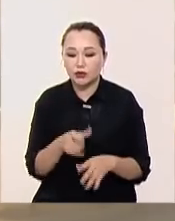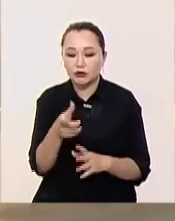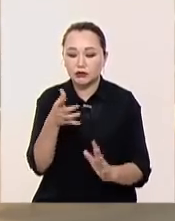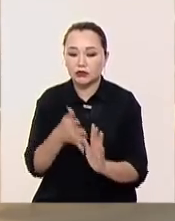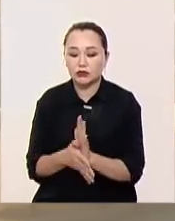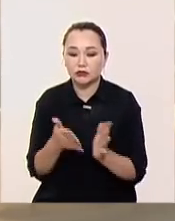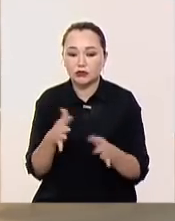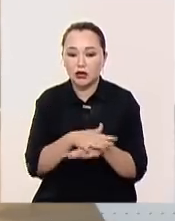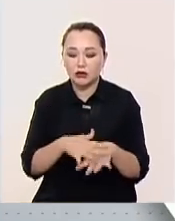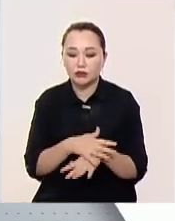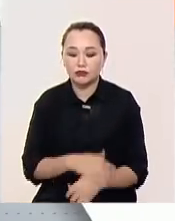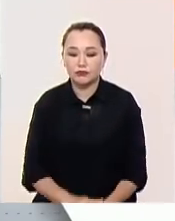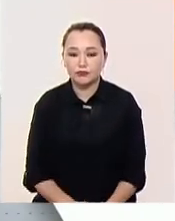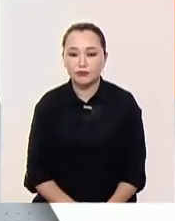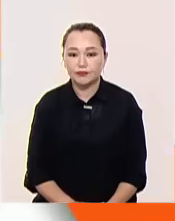жатыр.